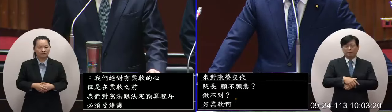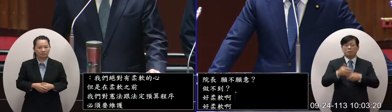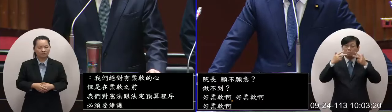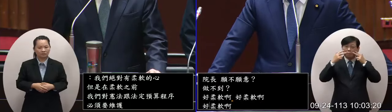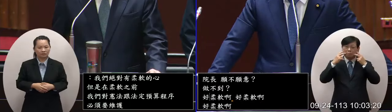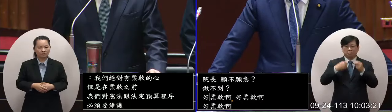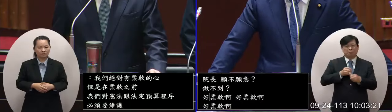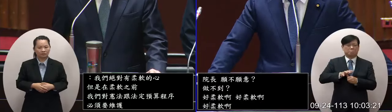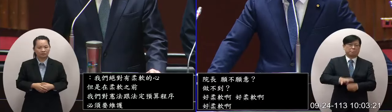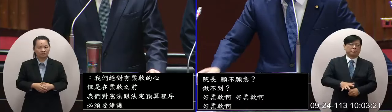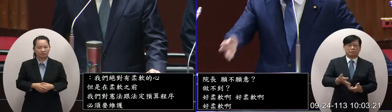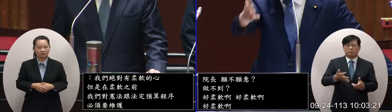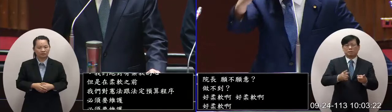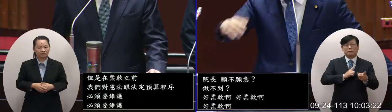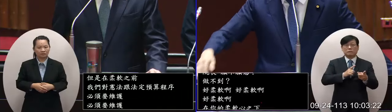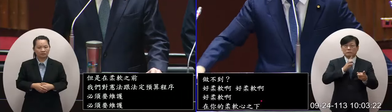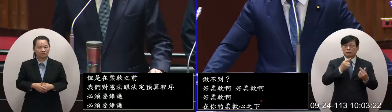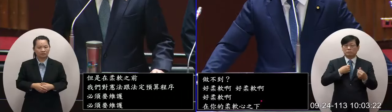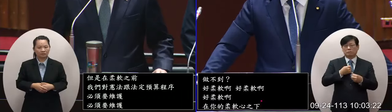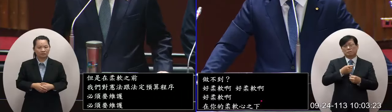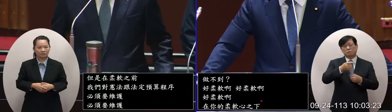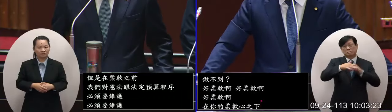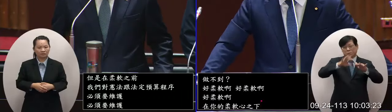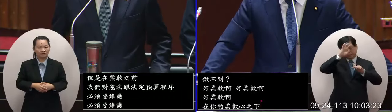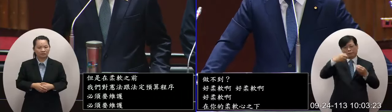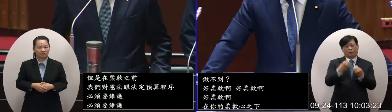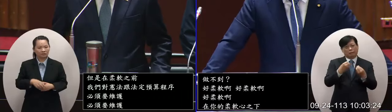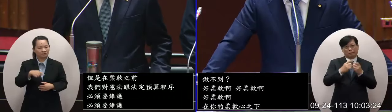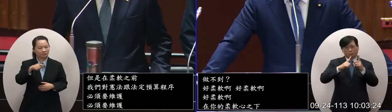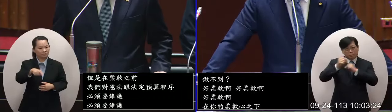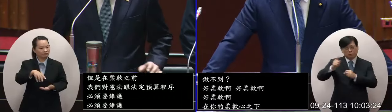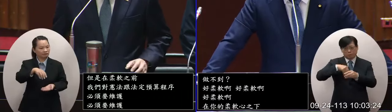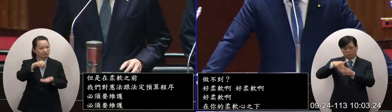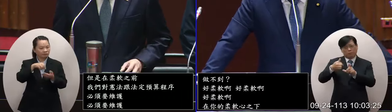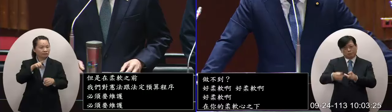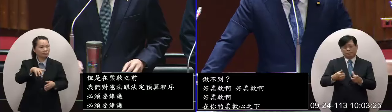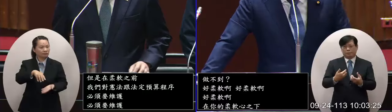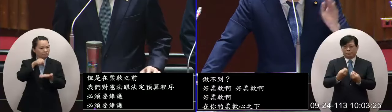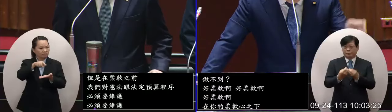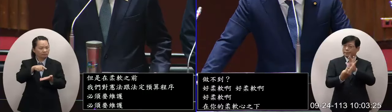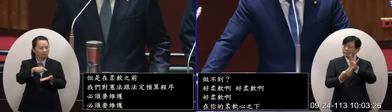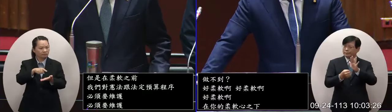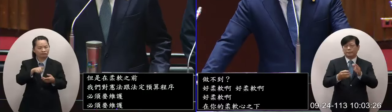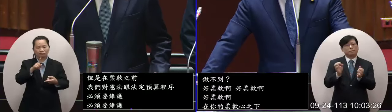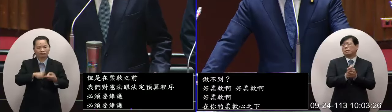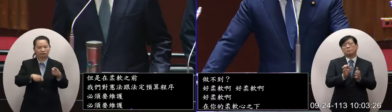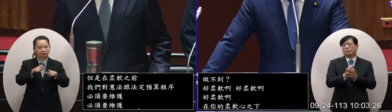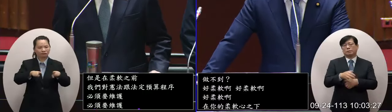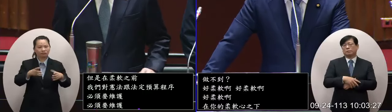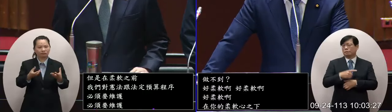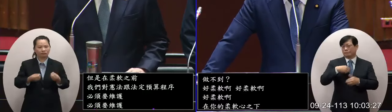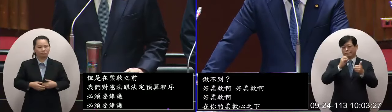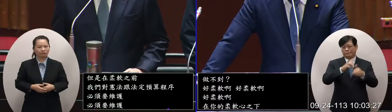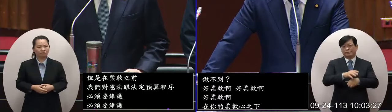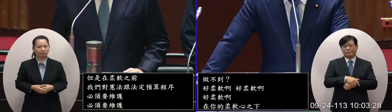住民踩在脚底下，你叫民进党立委怎么到原住民选区去面对你？ 这样的想法不公平， 没有关系，我告诉你